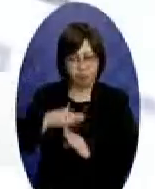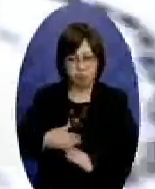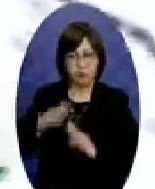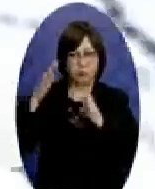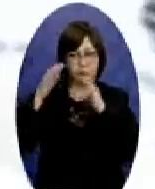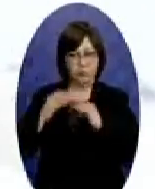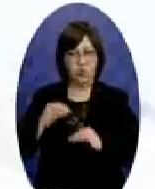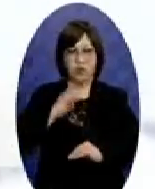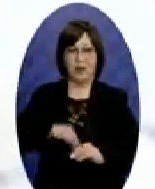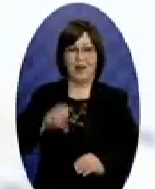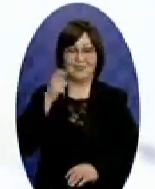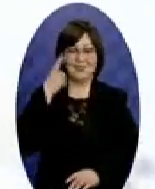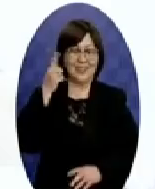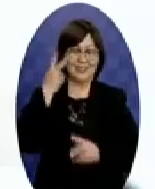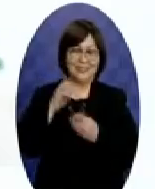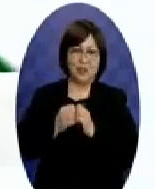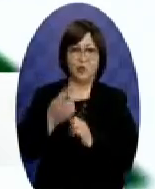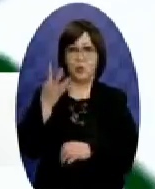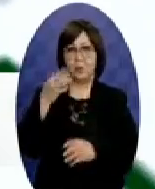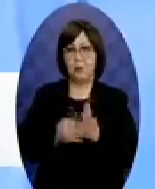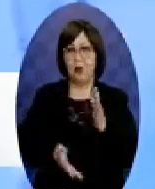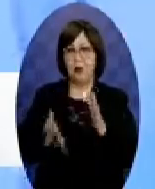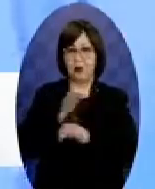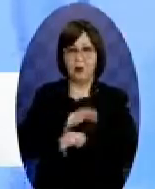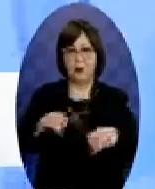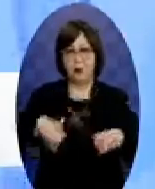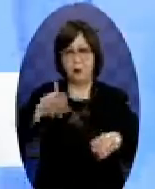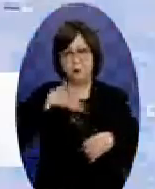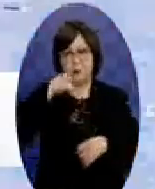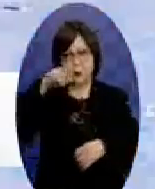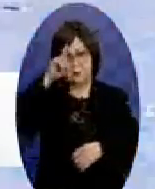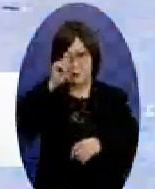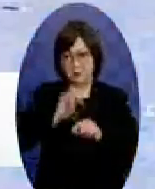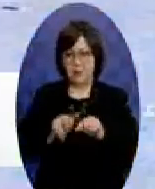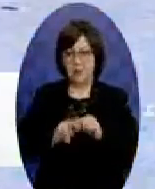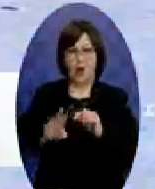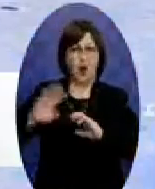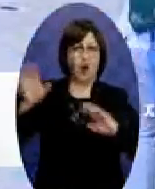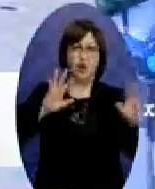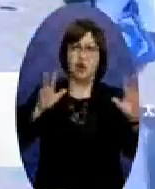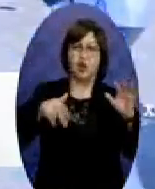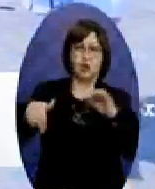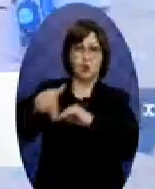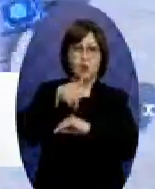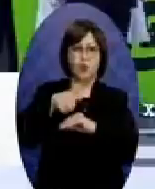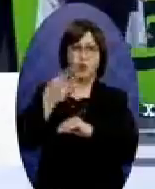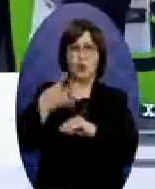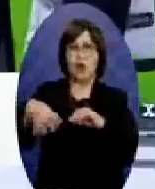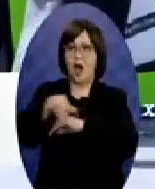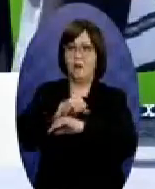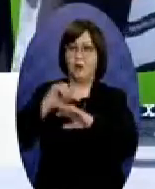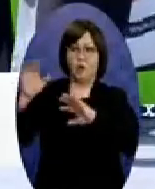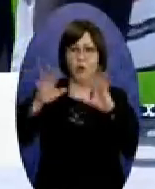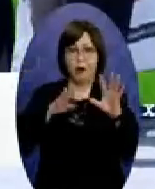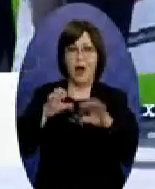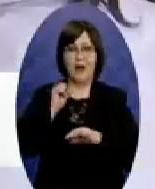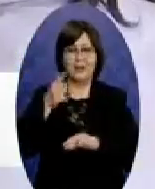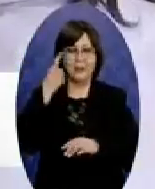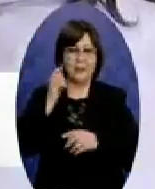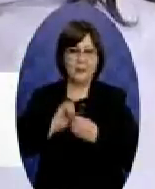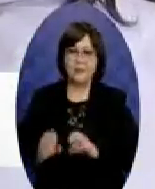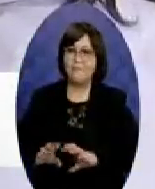хүрээнд 4000 гаруй иргэнд урьдчилан сэргийлэх үзлэг хийж нийслэлийн анслагдсан дүүр болон дөрвөн амигт дээрх аяныг зохион байгуулсан